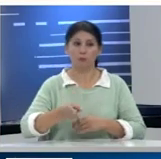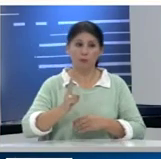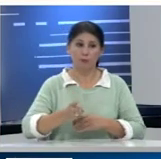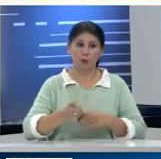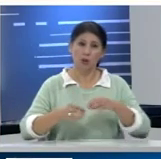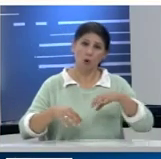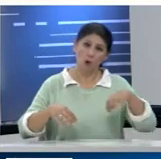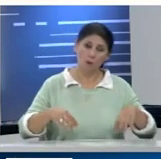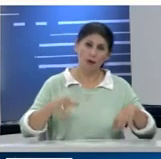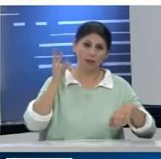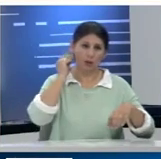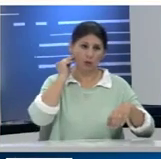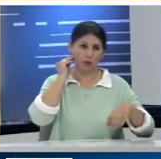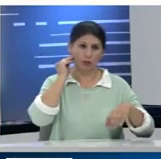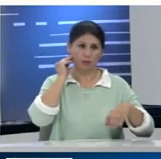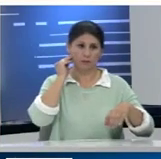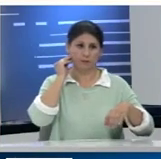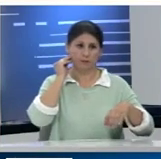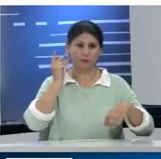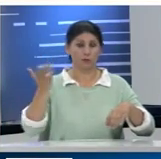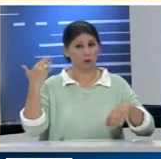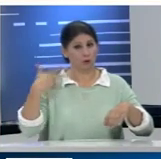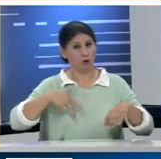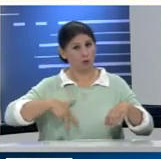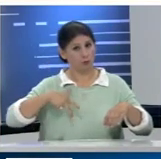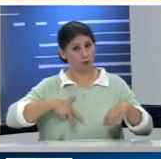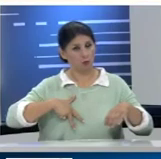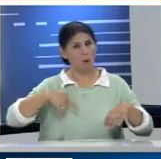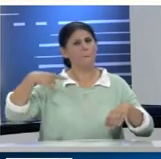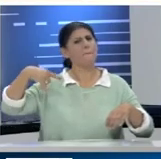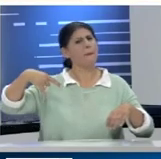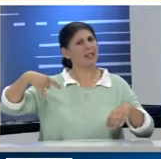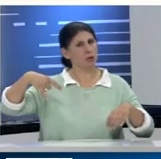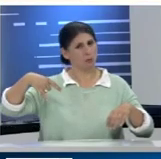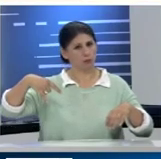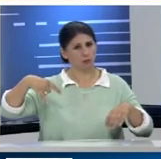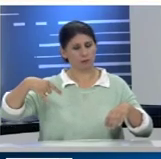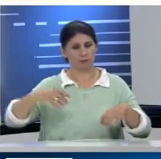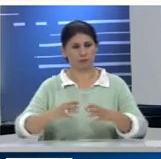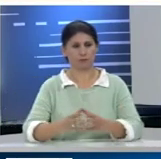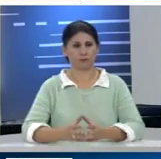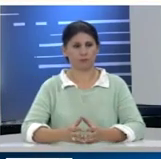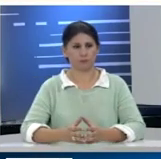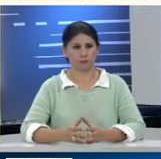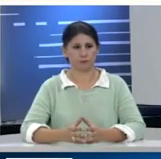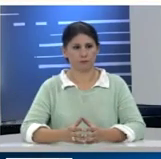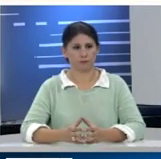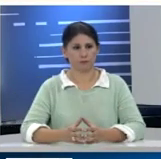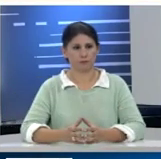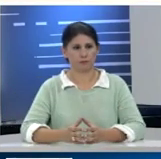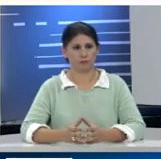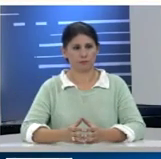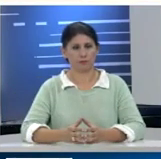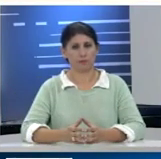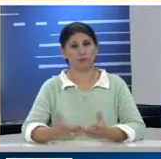της συζήτησης, ακούγοντας τον πρώην Υπουργό, τον κύριο Παπαγγελόπουλο,